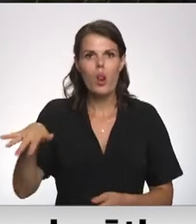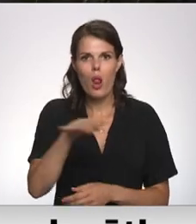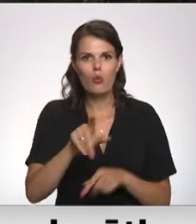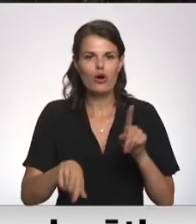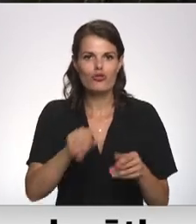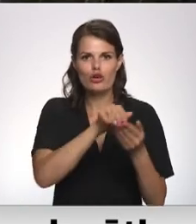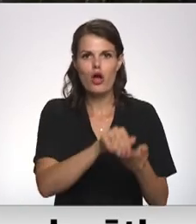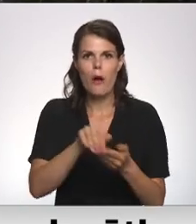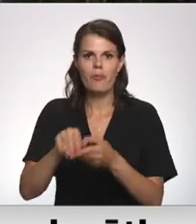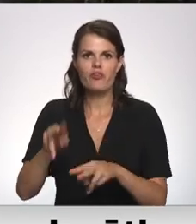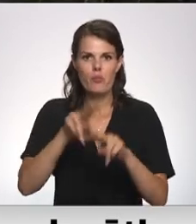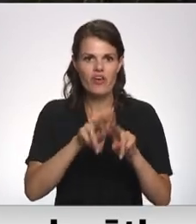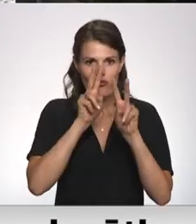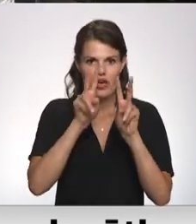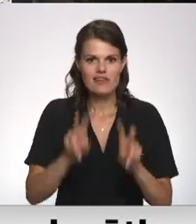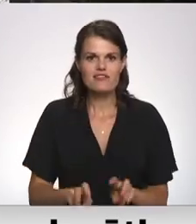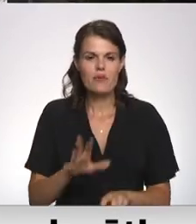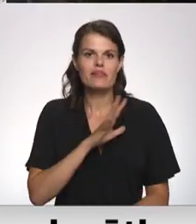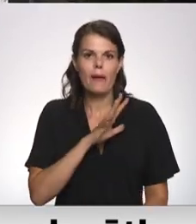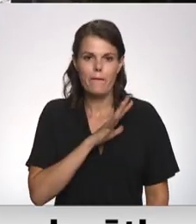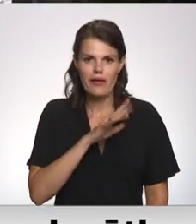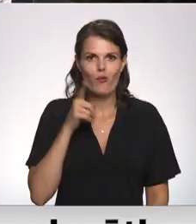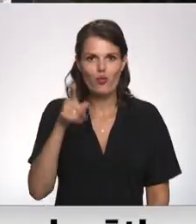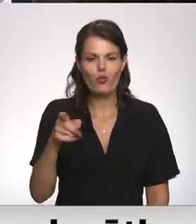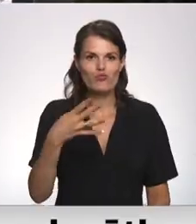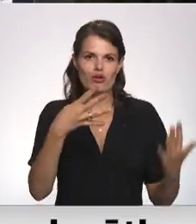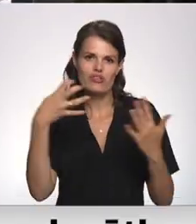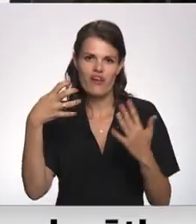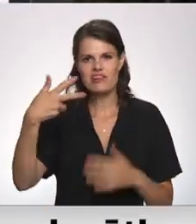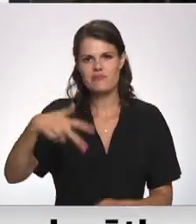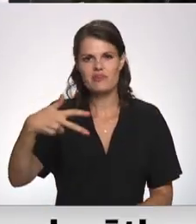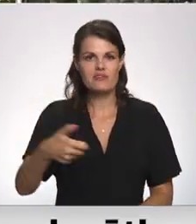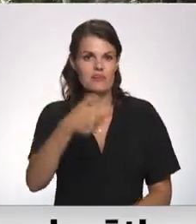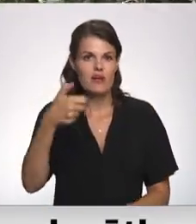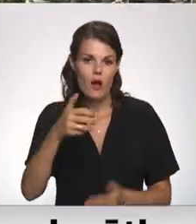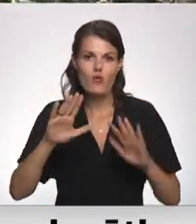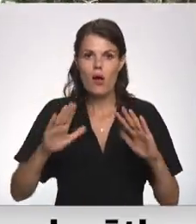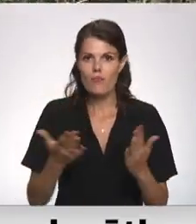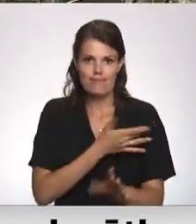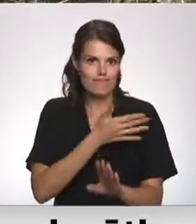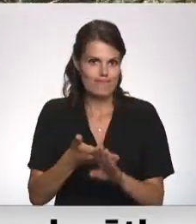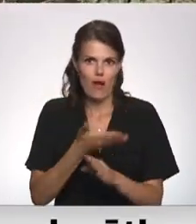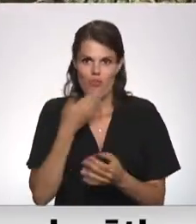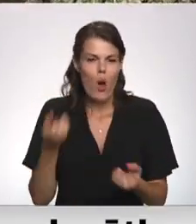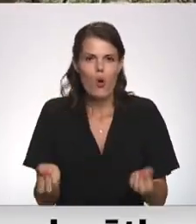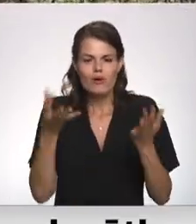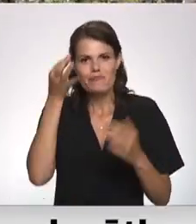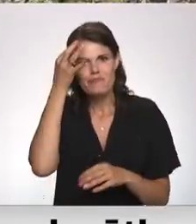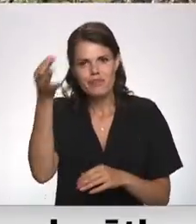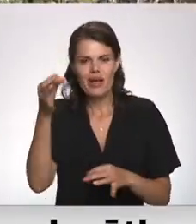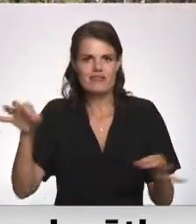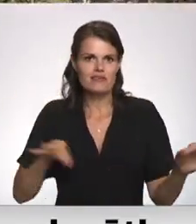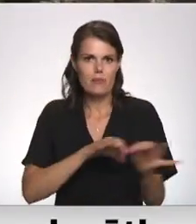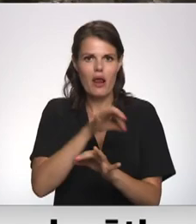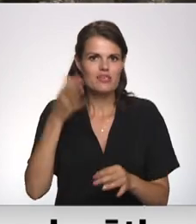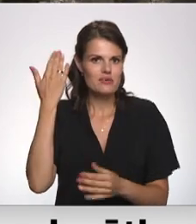atsevišķa apbedījuma izpēte tika veikta 20. Gadsimta 30. Gados, bet līdz šim nav skaidrot senkapu precīzi